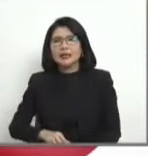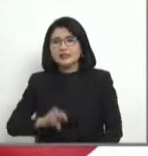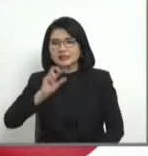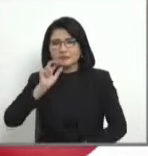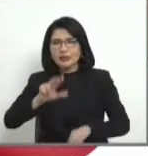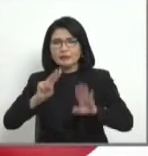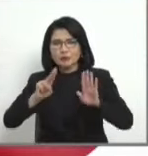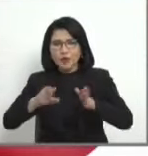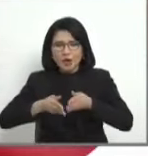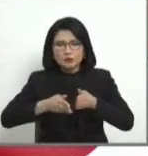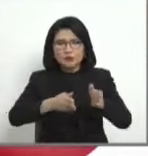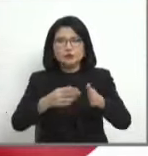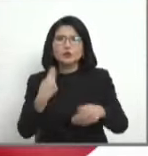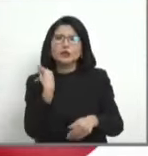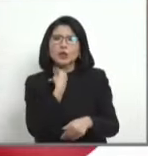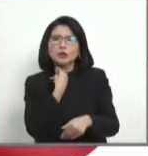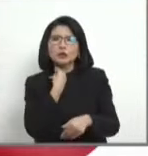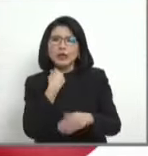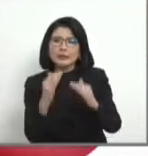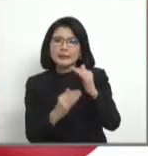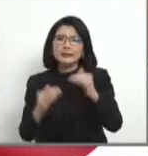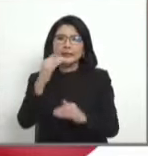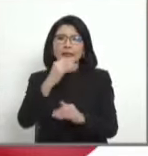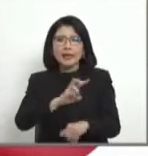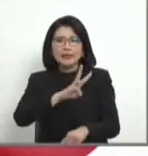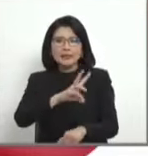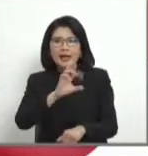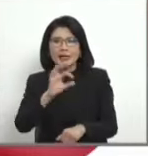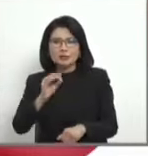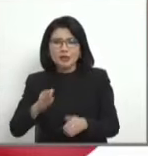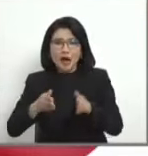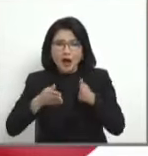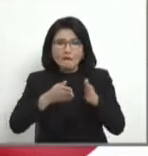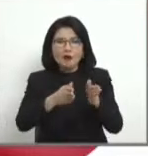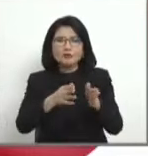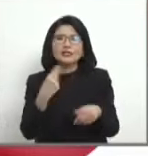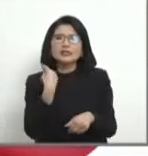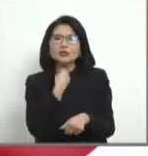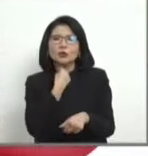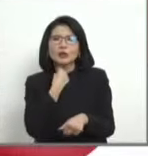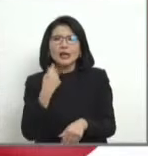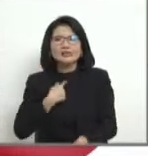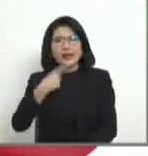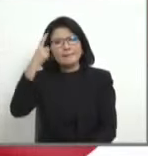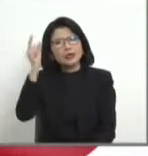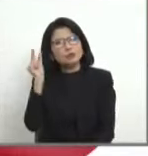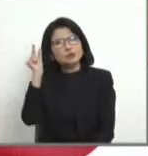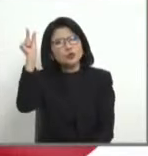kita tingkatkan menjadi 300 fakultas kedokteran. Jadi saya kira usul